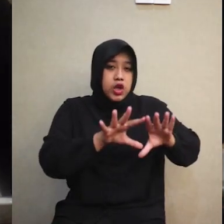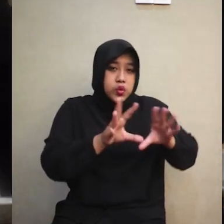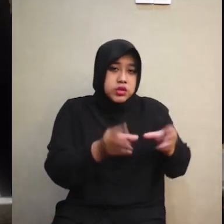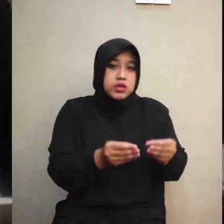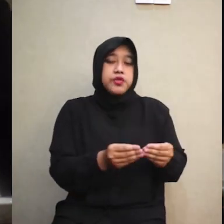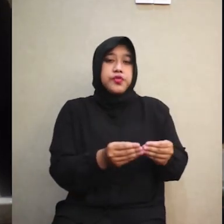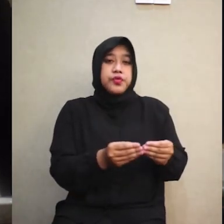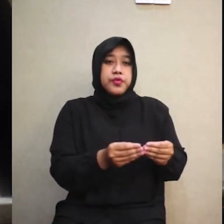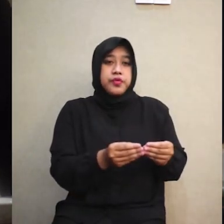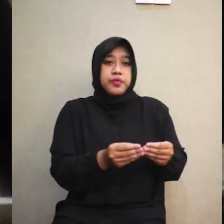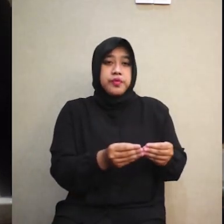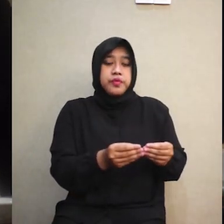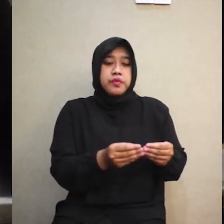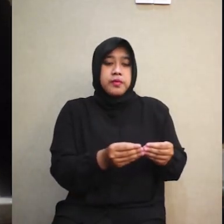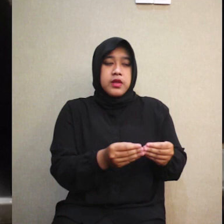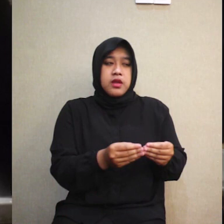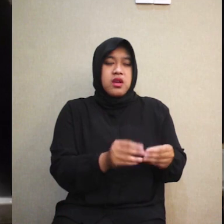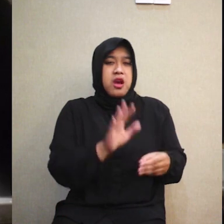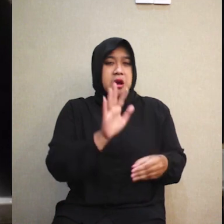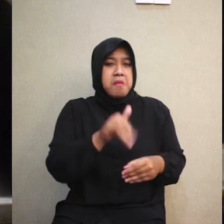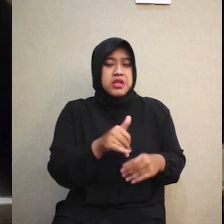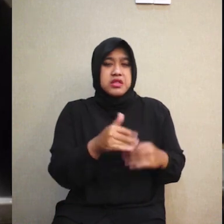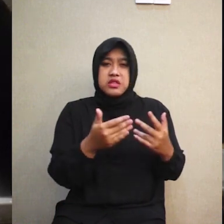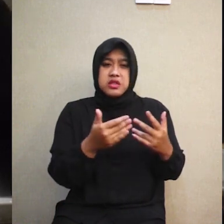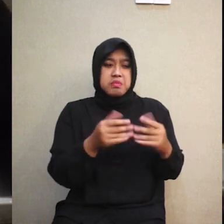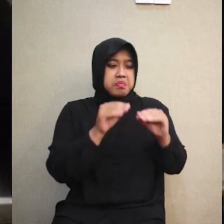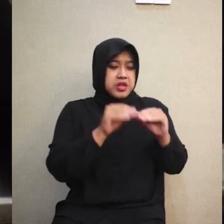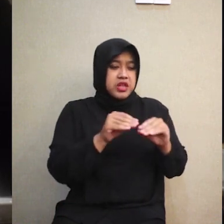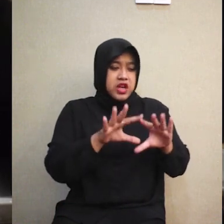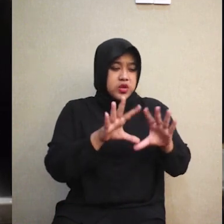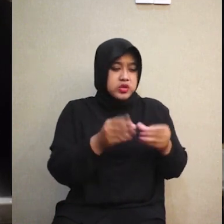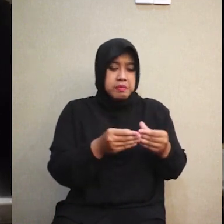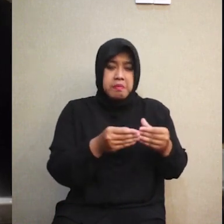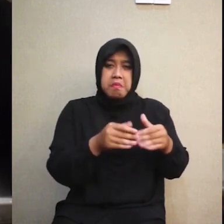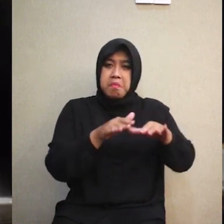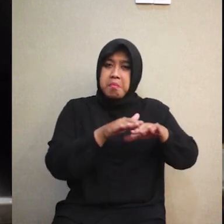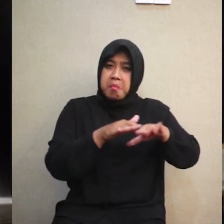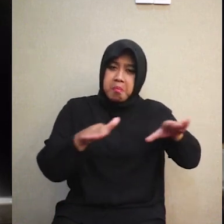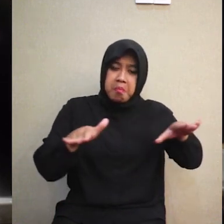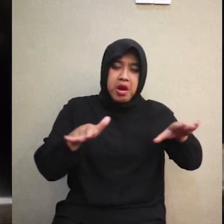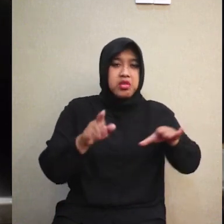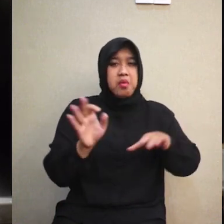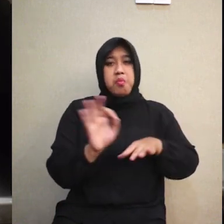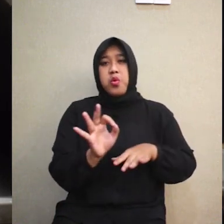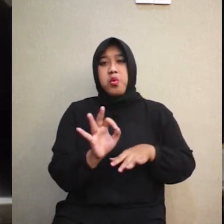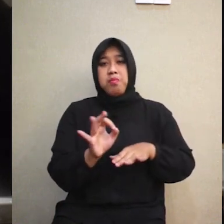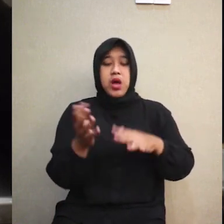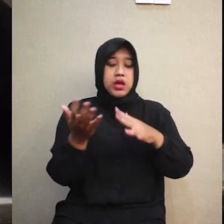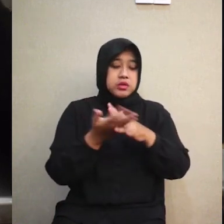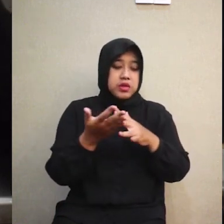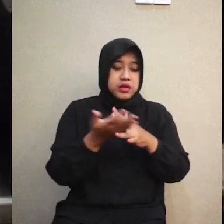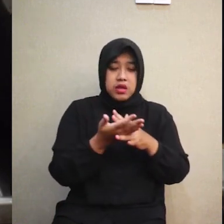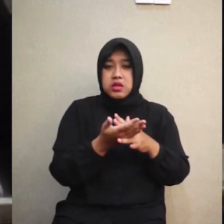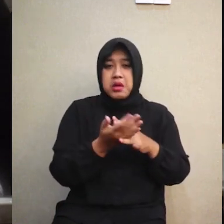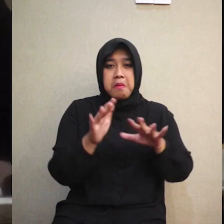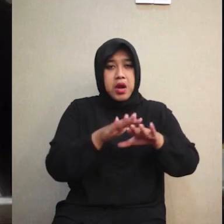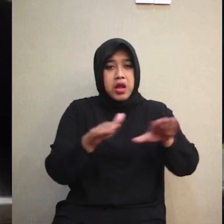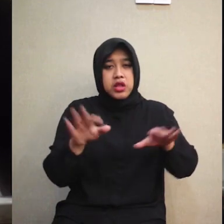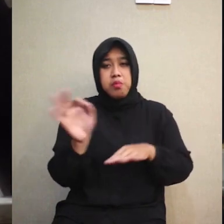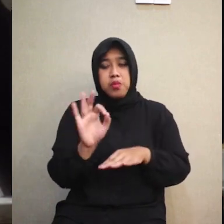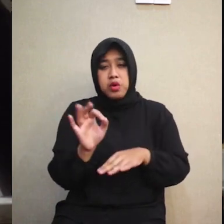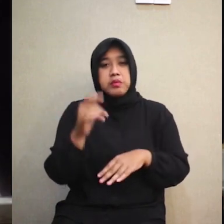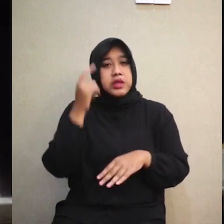yang masih belum begitu merata aksesibilitas dan lain-lain tetapi itu beberapa highlight